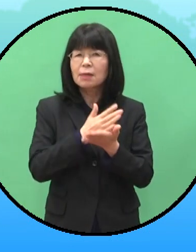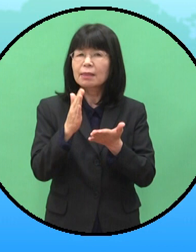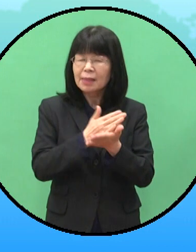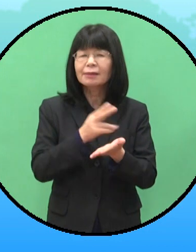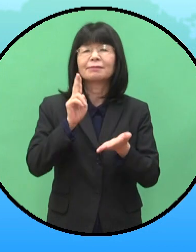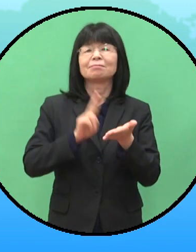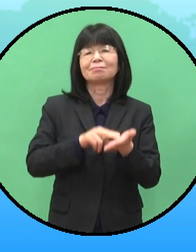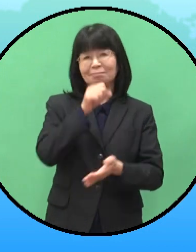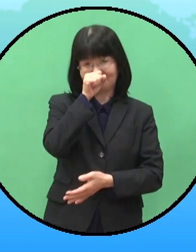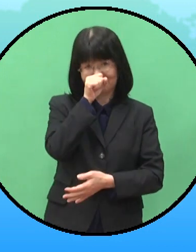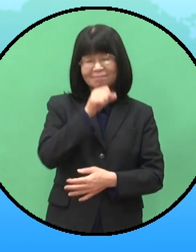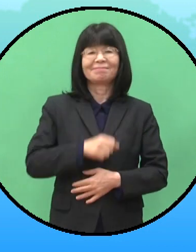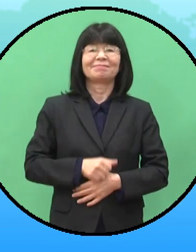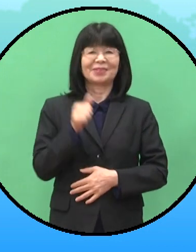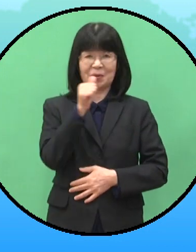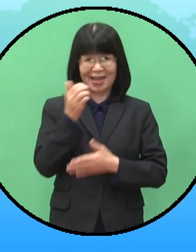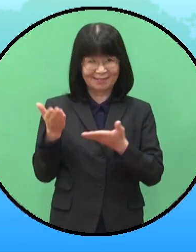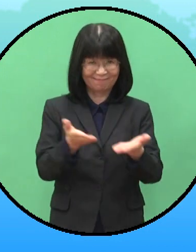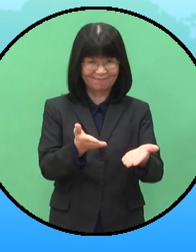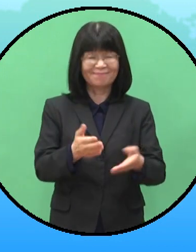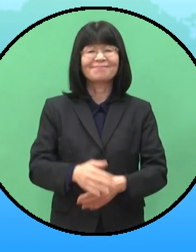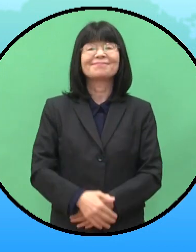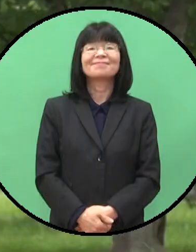どについてご紹介します。